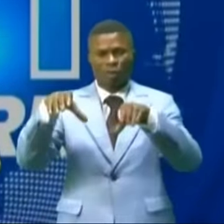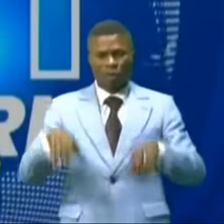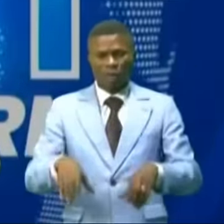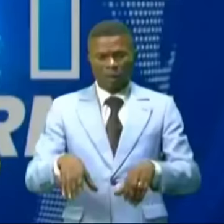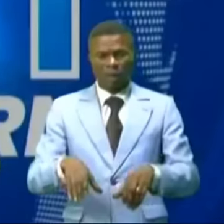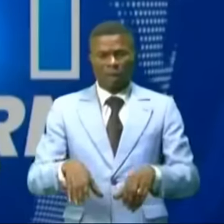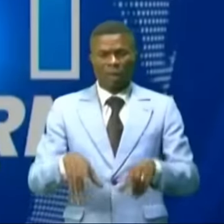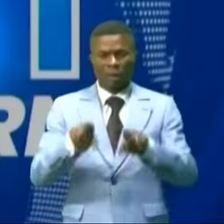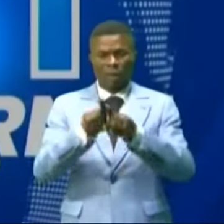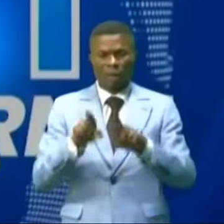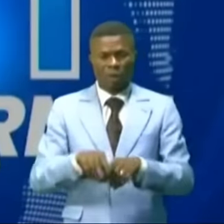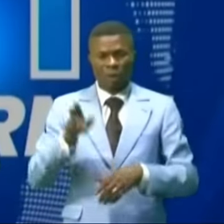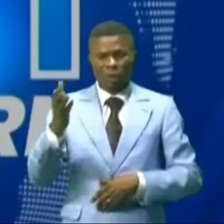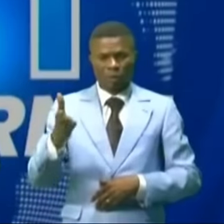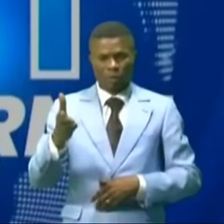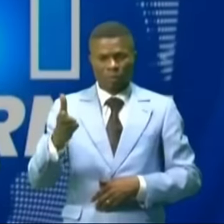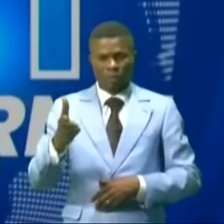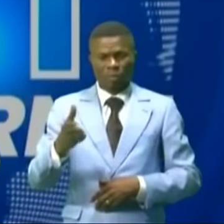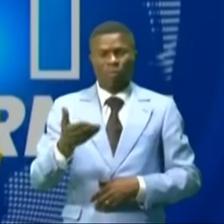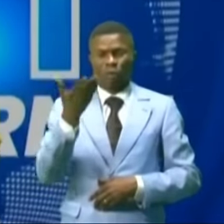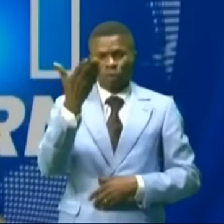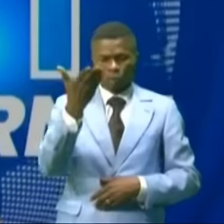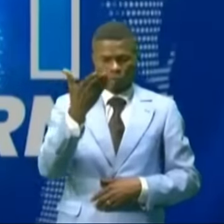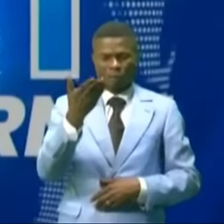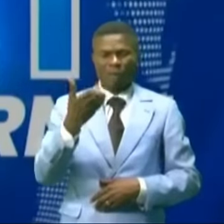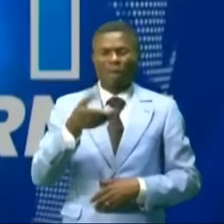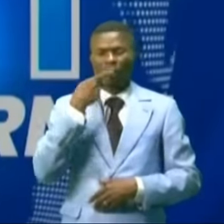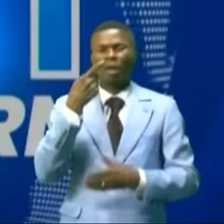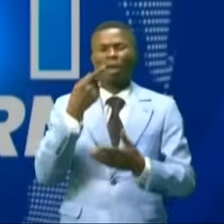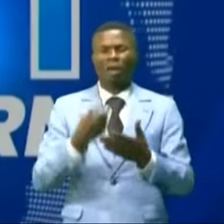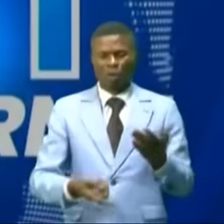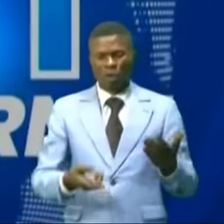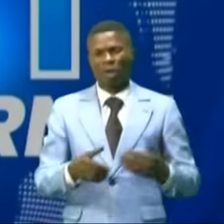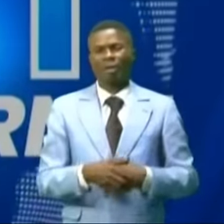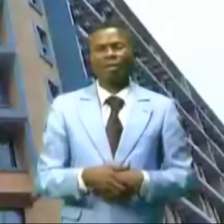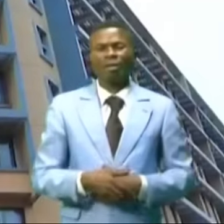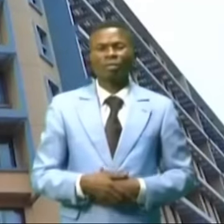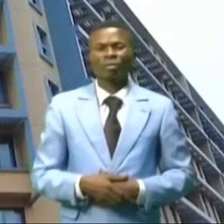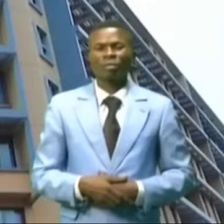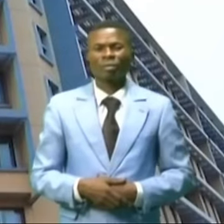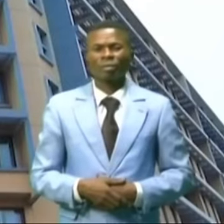du fleuve Ougwe. Christine Nenzo, Simon Kankolongo pour ce reportage.